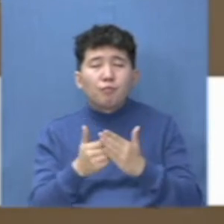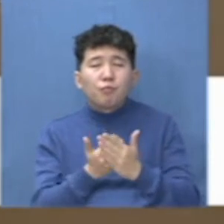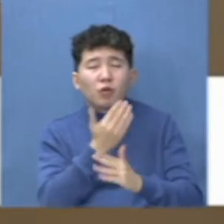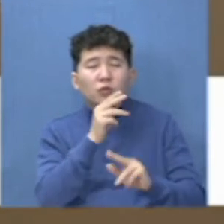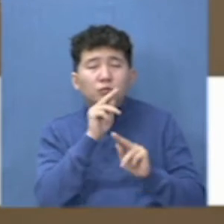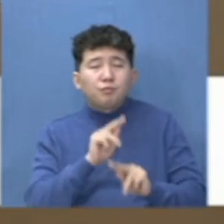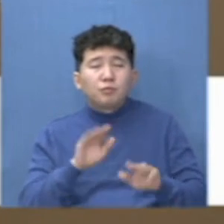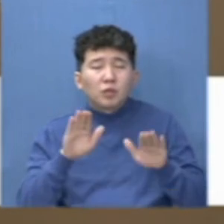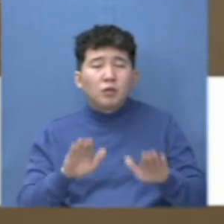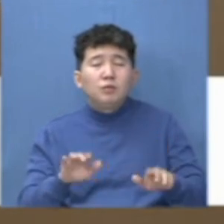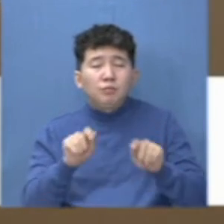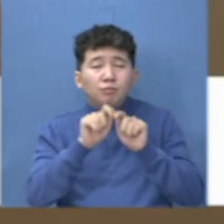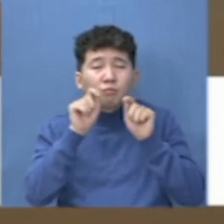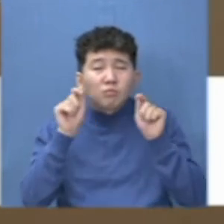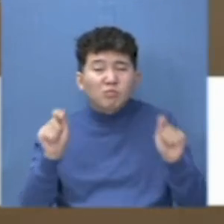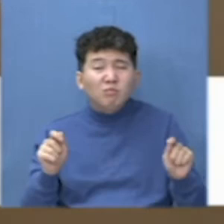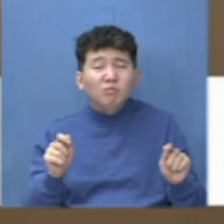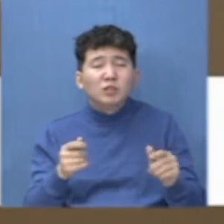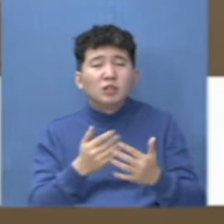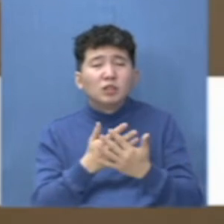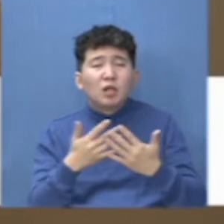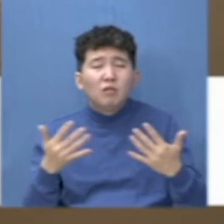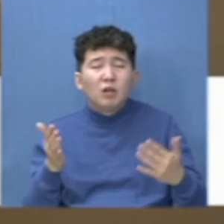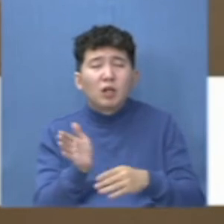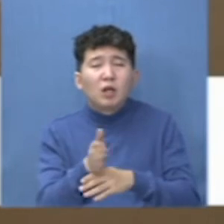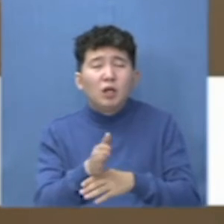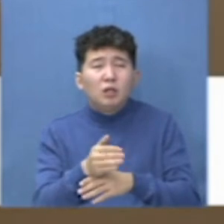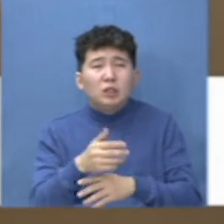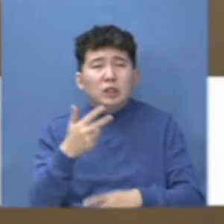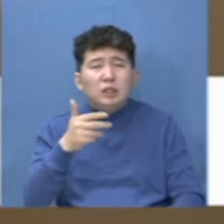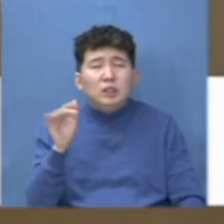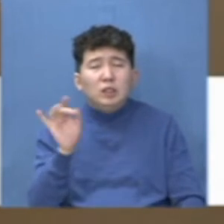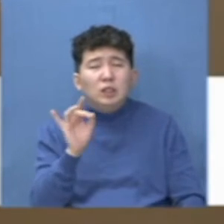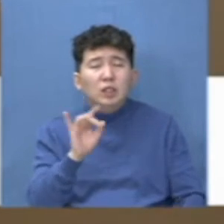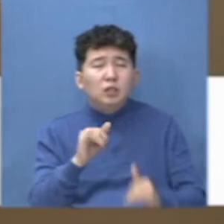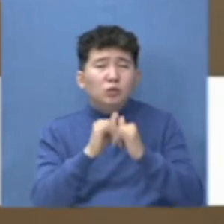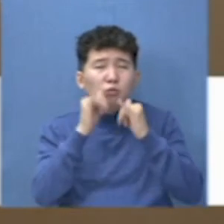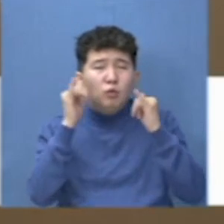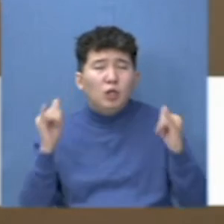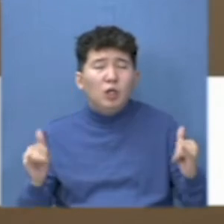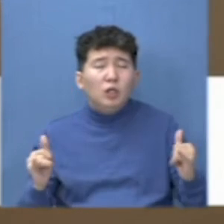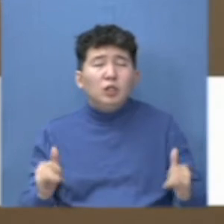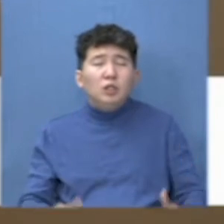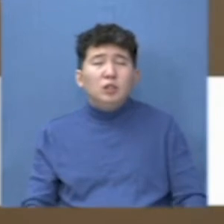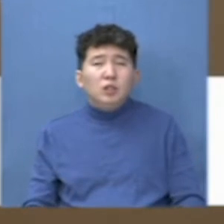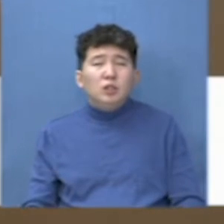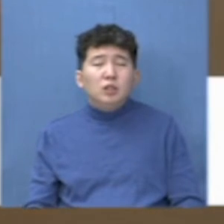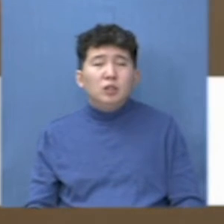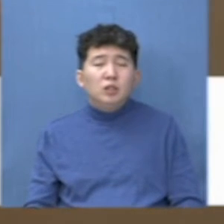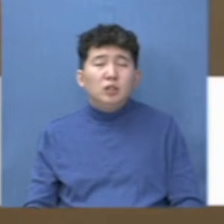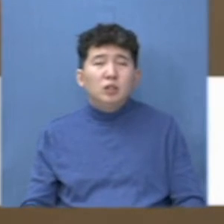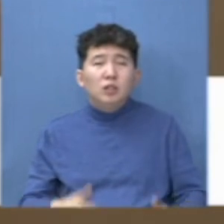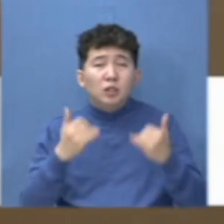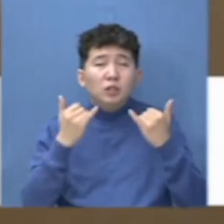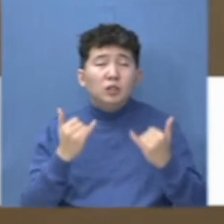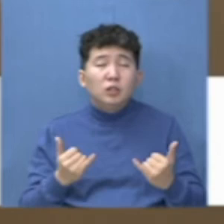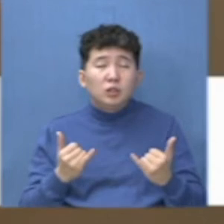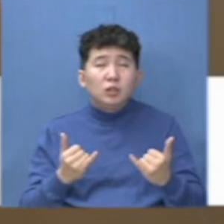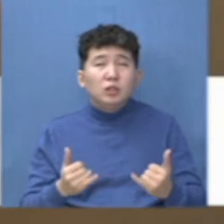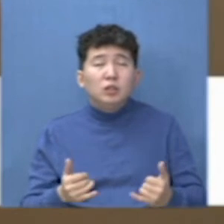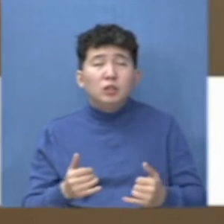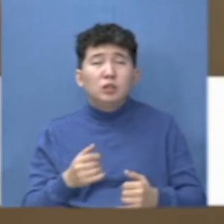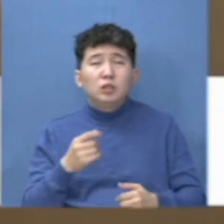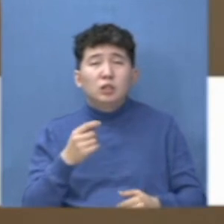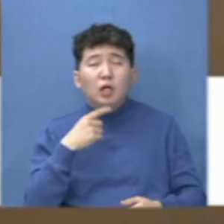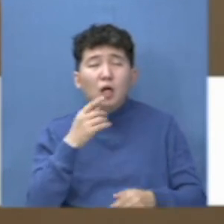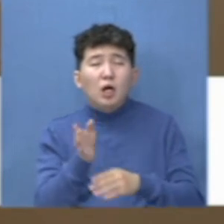орны құрылады. Тауарлы балық өндірісінің көлемі 30 есе артады. Сондай ақ бақтақ балығын өндіру көлемі қазіргі таңда іске қосылған